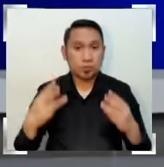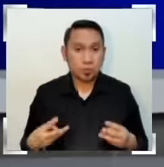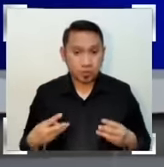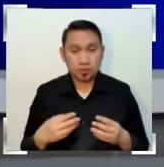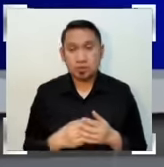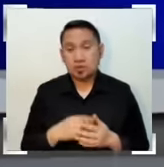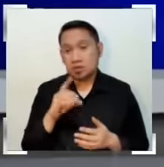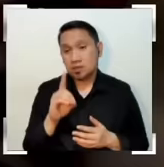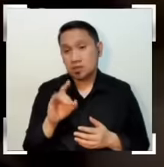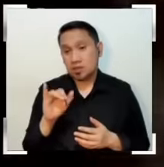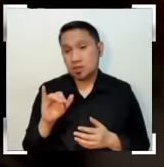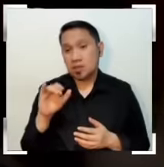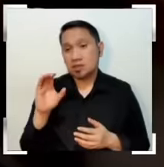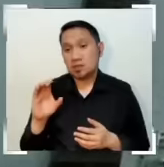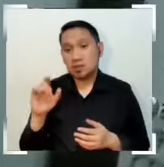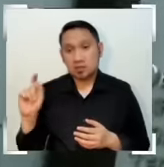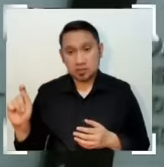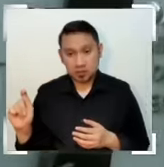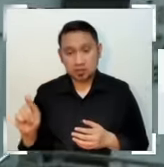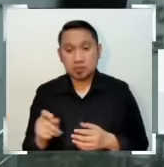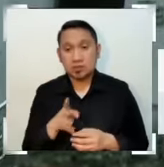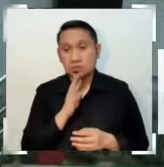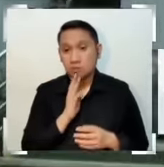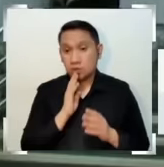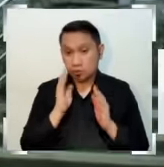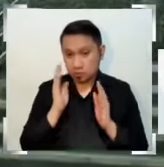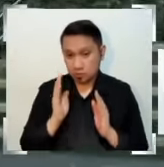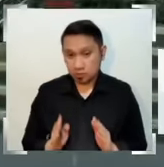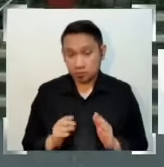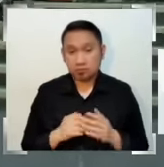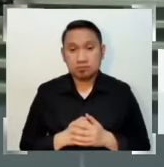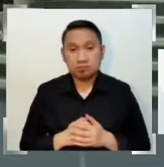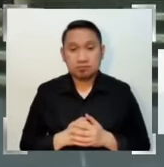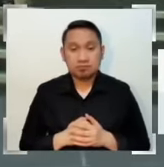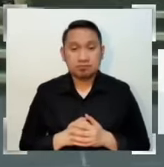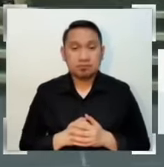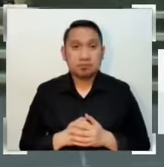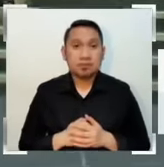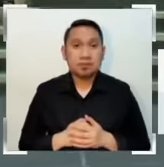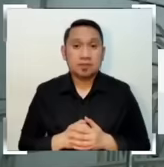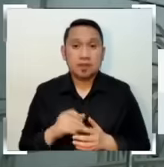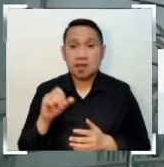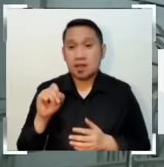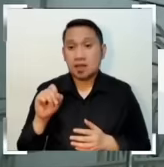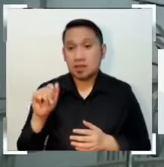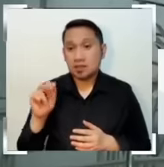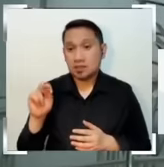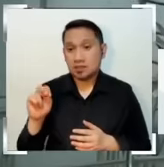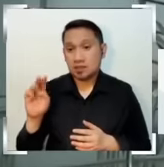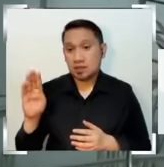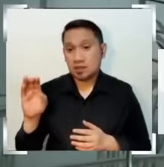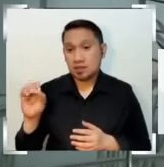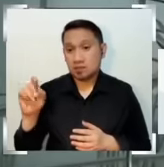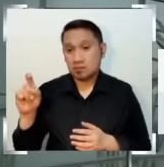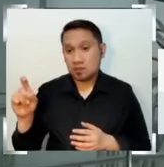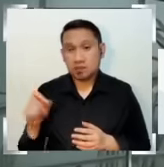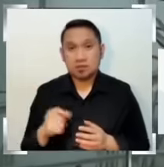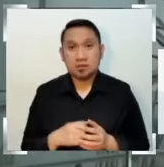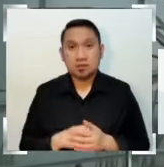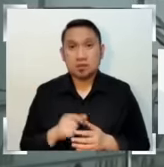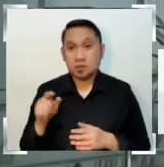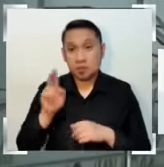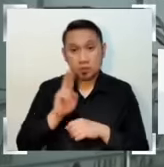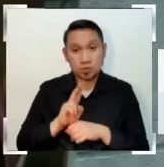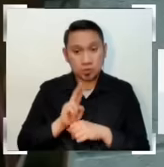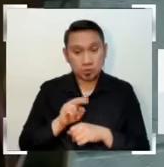DICT spokesman, Assistant Secretary Renato Paraiso, ang sandbox ang napasok ng hacker. Ito ang ginagamit ng ahensya